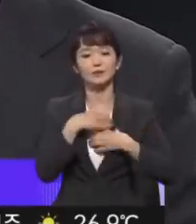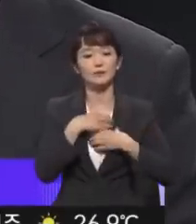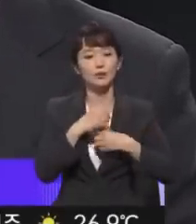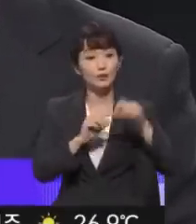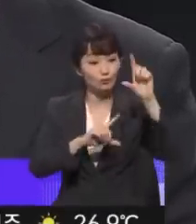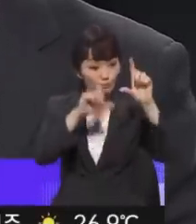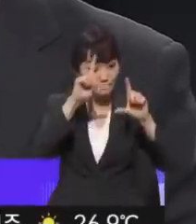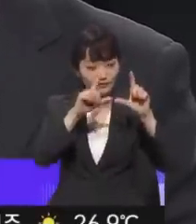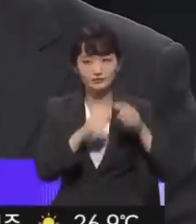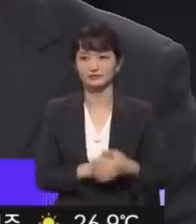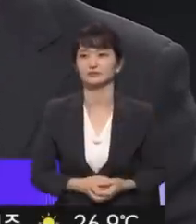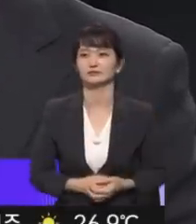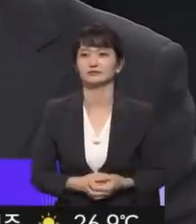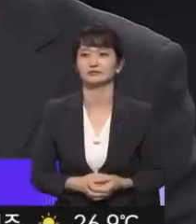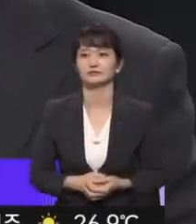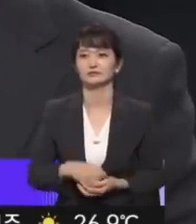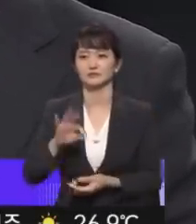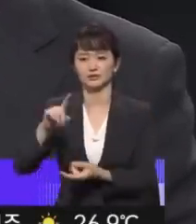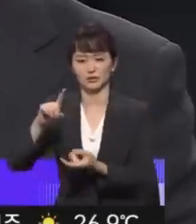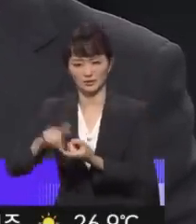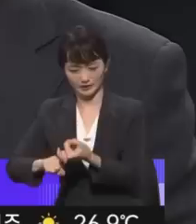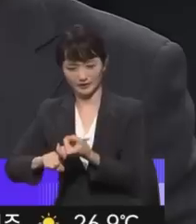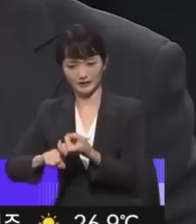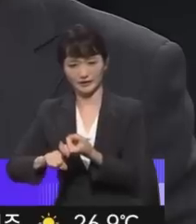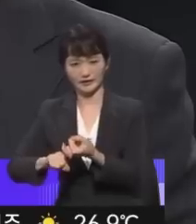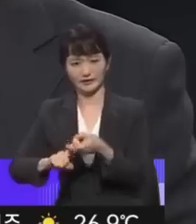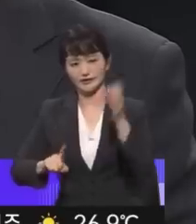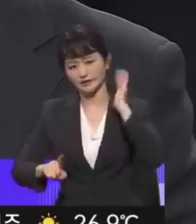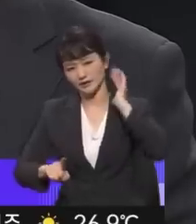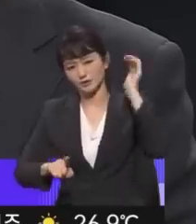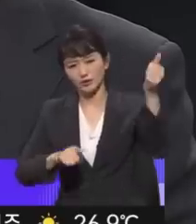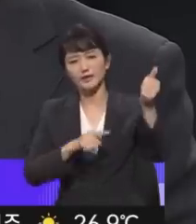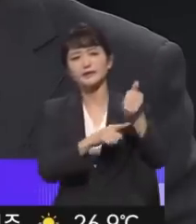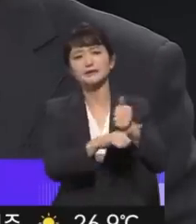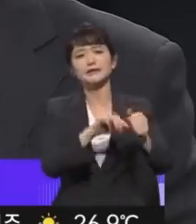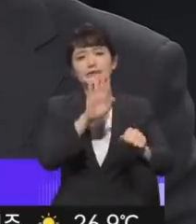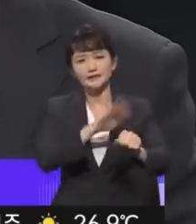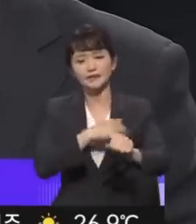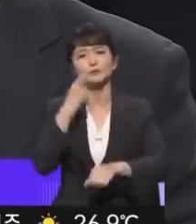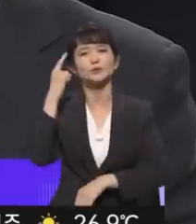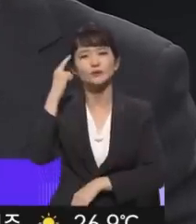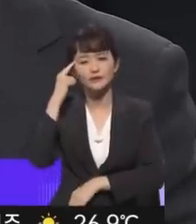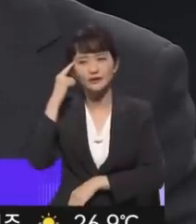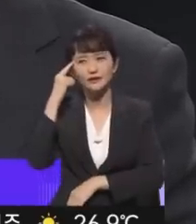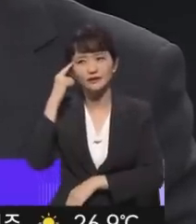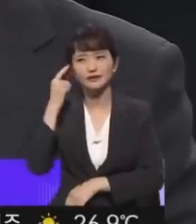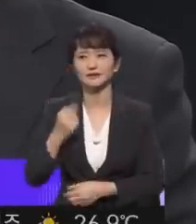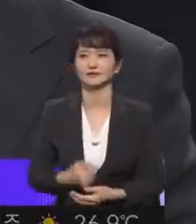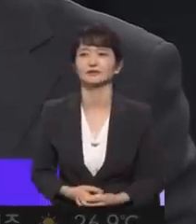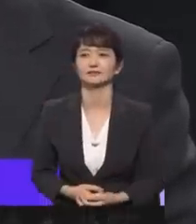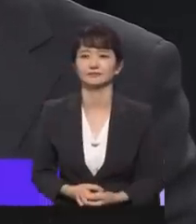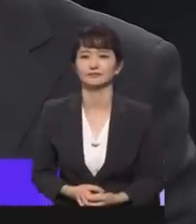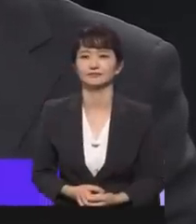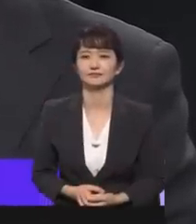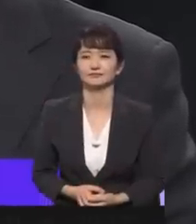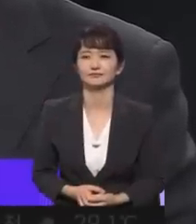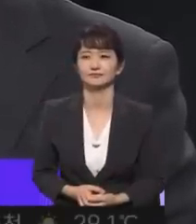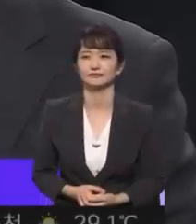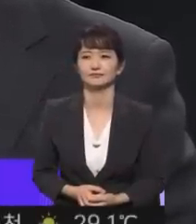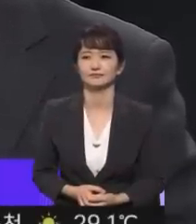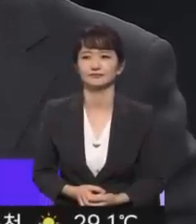계셨는데 우려까지 대체한 사실을 잘못 보도한 거죠 써서 들어봤어요 예 아